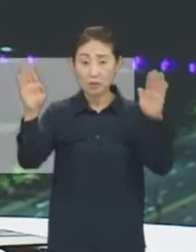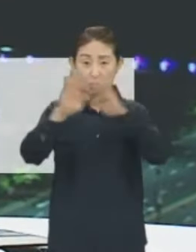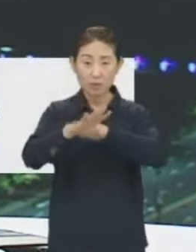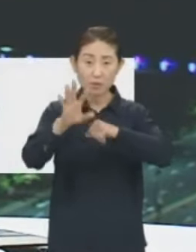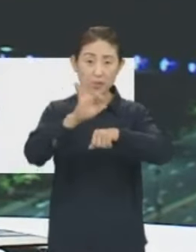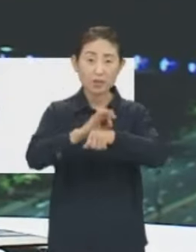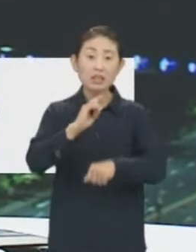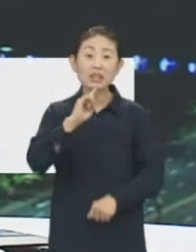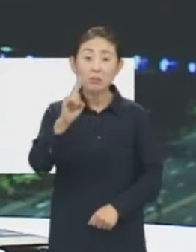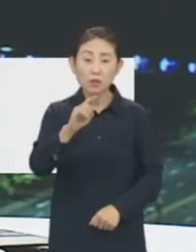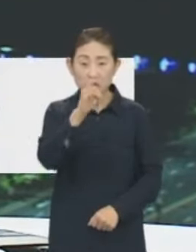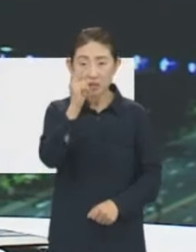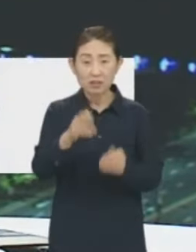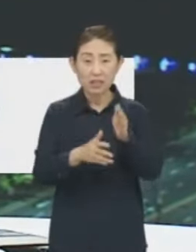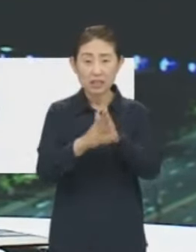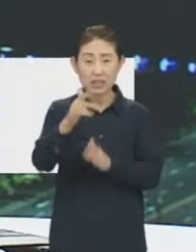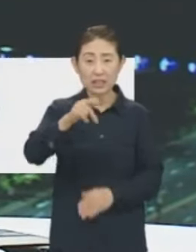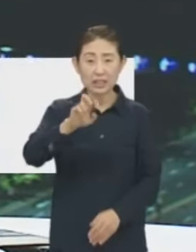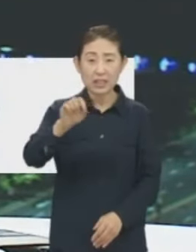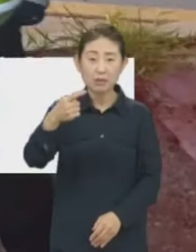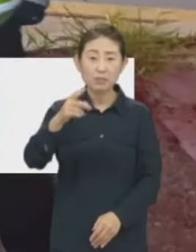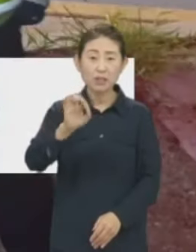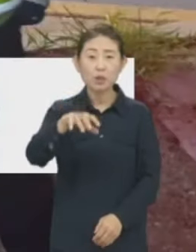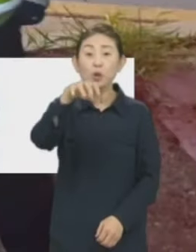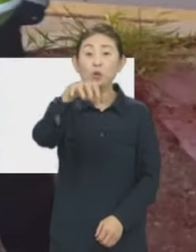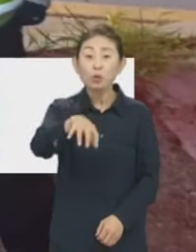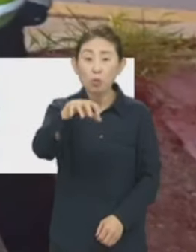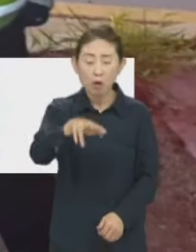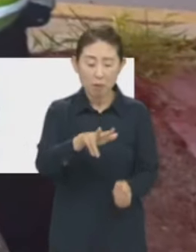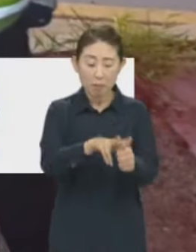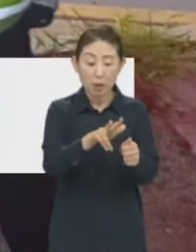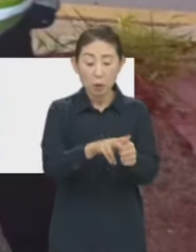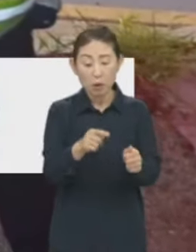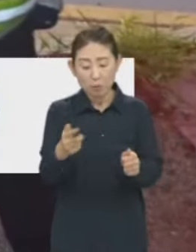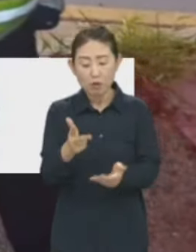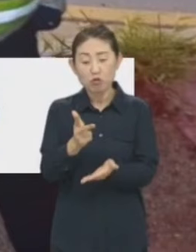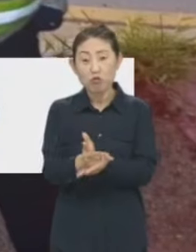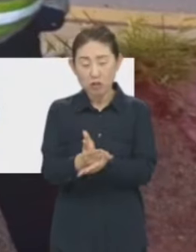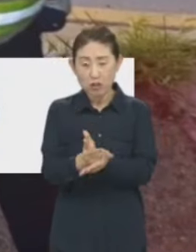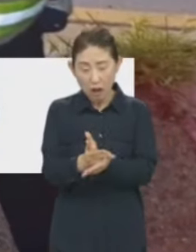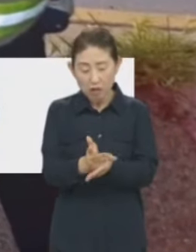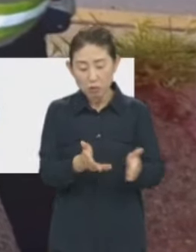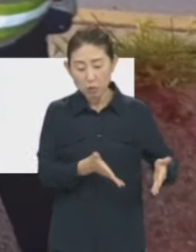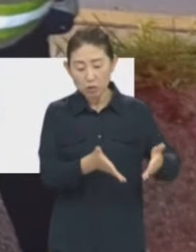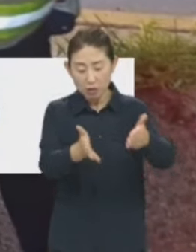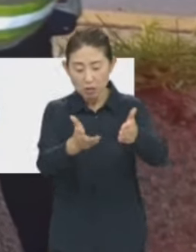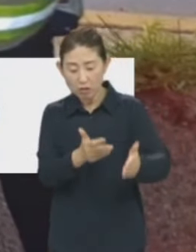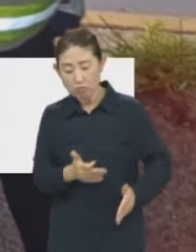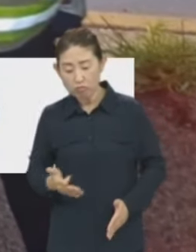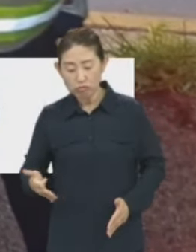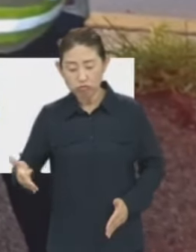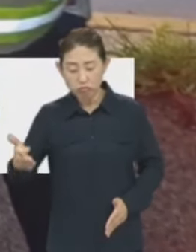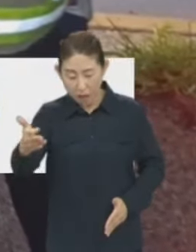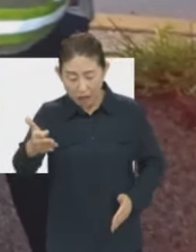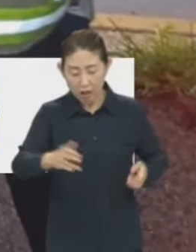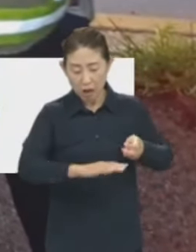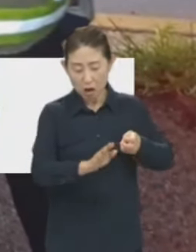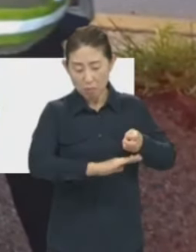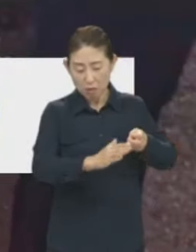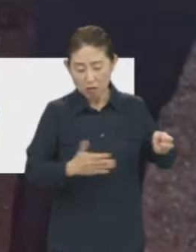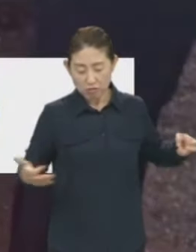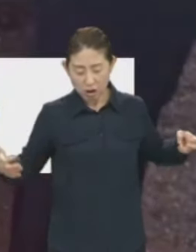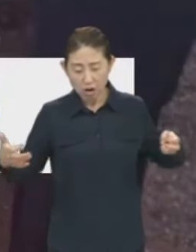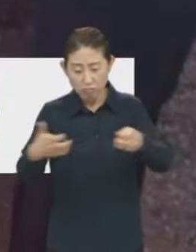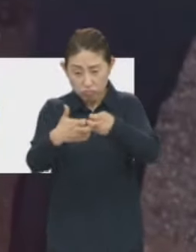어젯 밤 10시 1분쯤 서산시 잠흥동 마트 주차장을 나오던 SUV 1차로를 달리던 시해